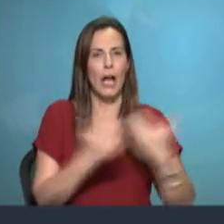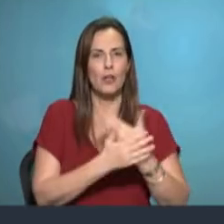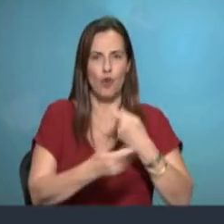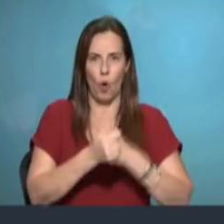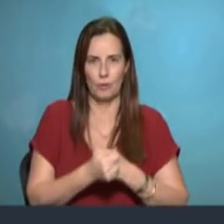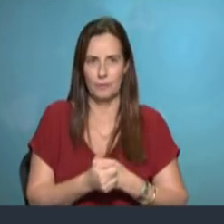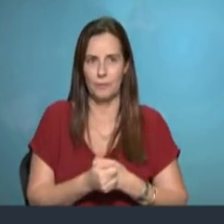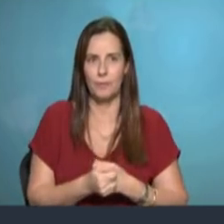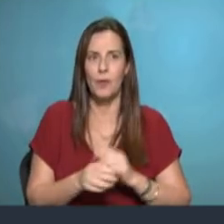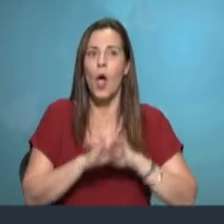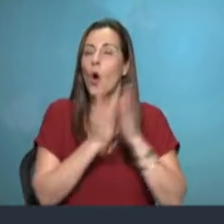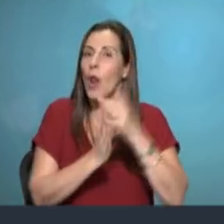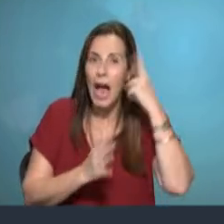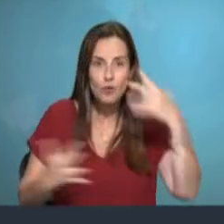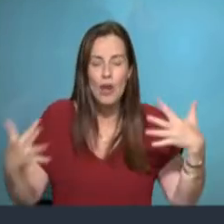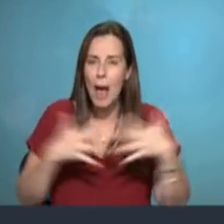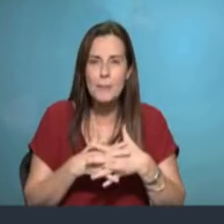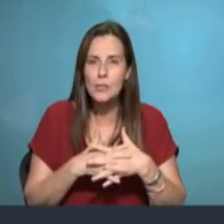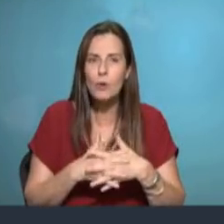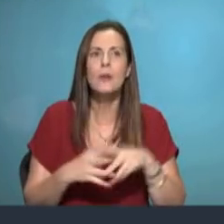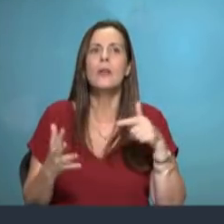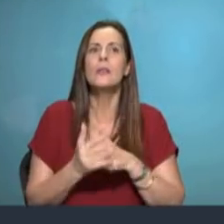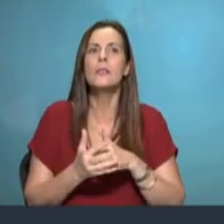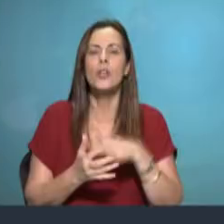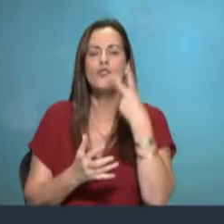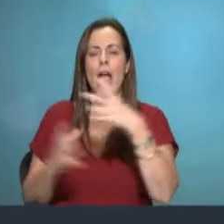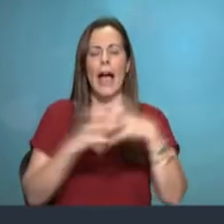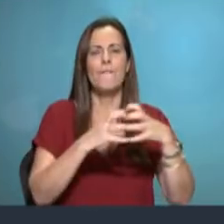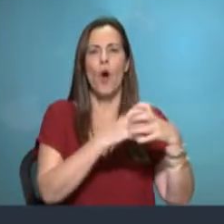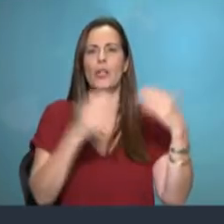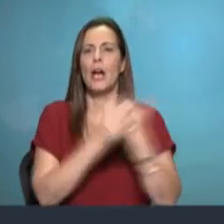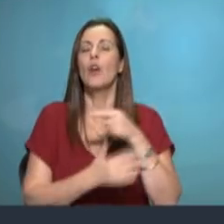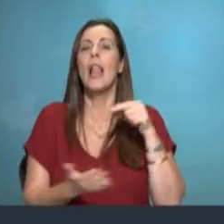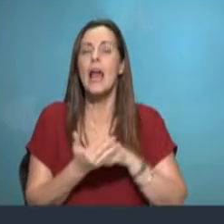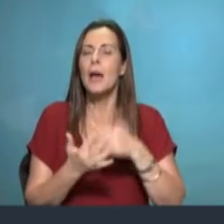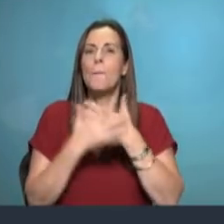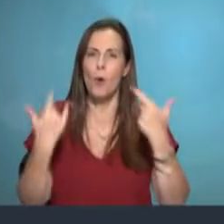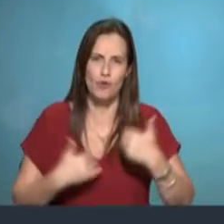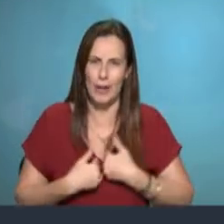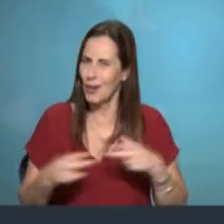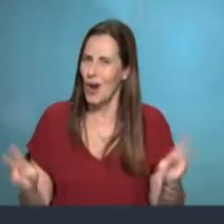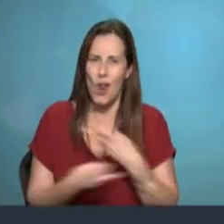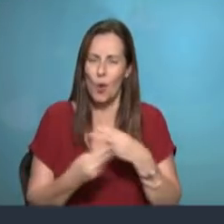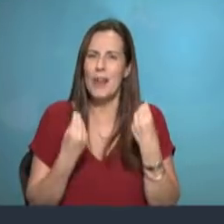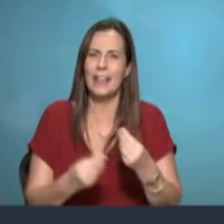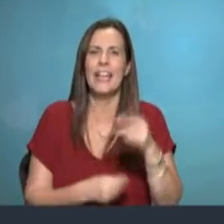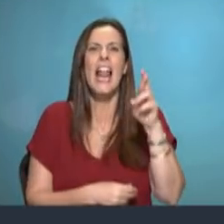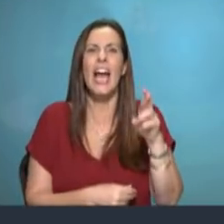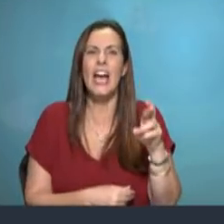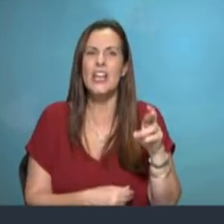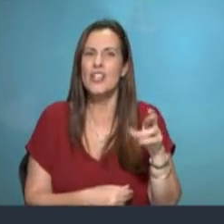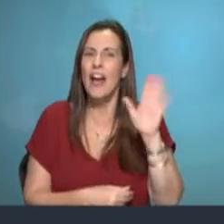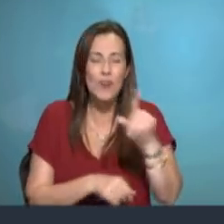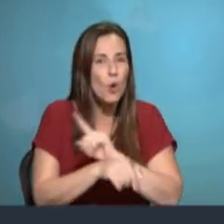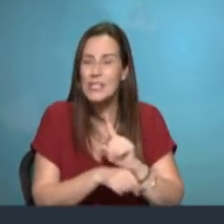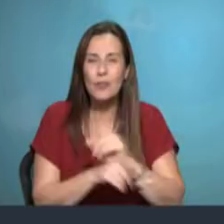מסחריות. כל הרעיון של המיזוג הזה הוא להותיר 2 חברות חדשות, ולכן ברור שאנחנו לא יכולים לאפשר לרשת, אף לא בתקופה